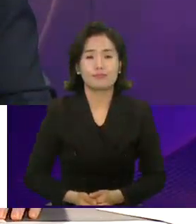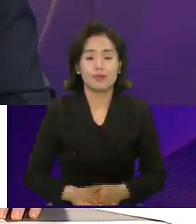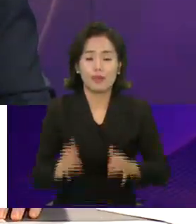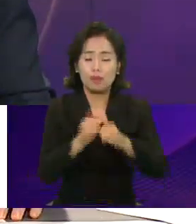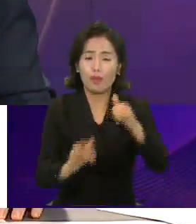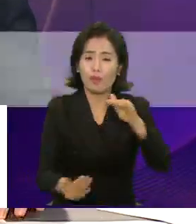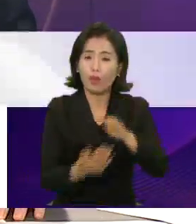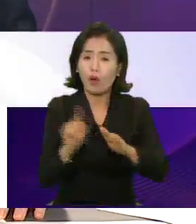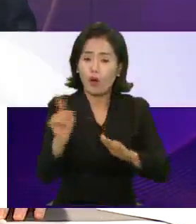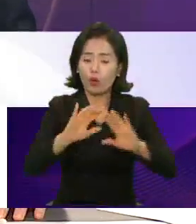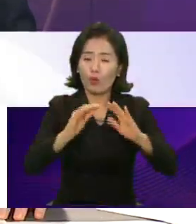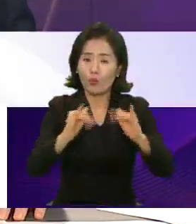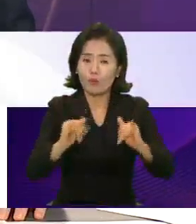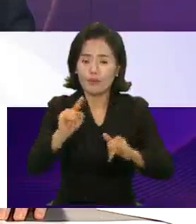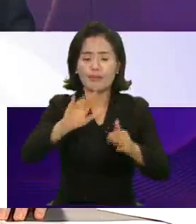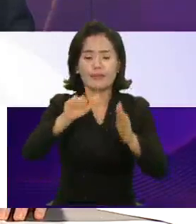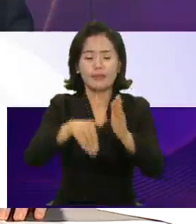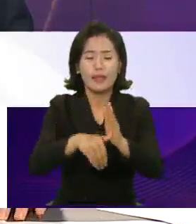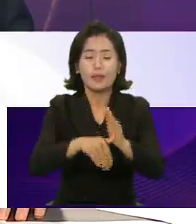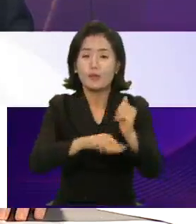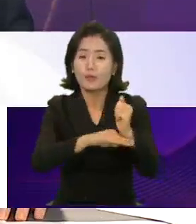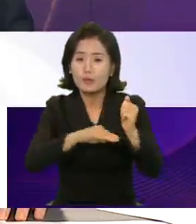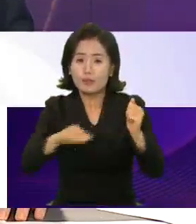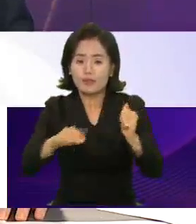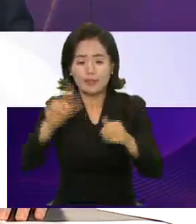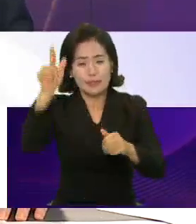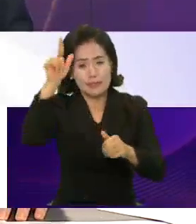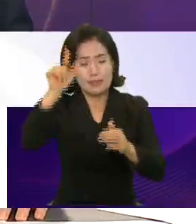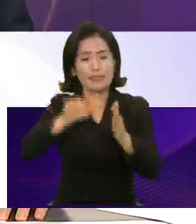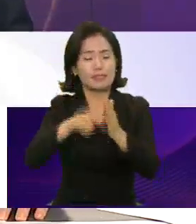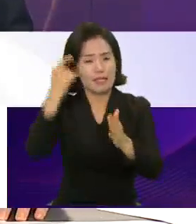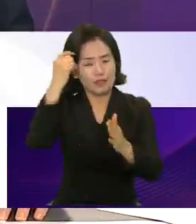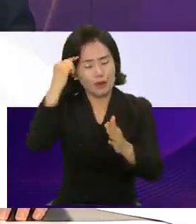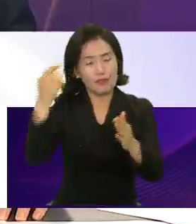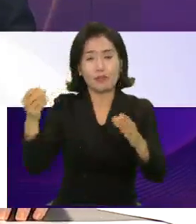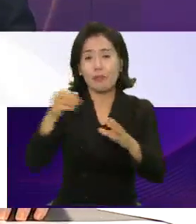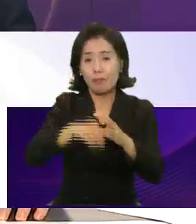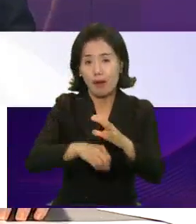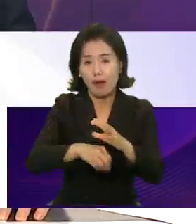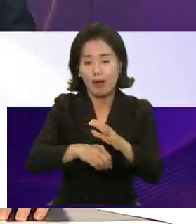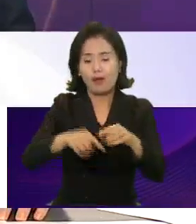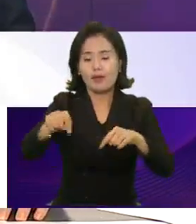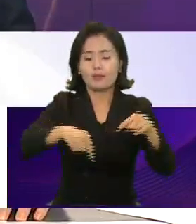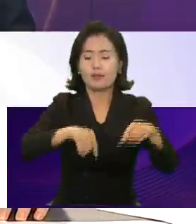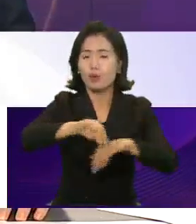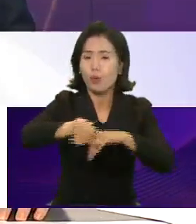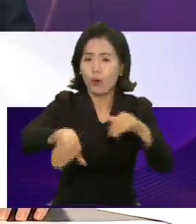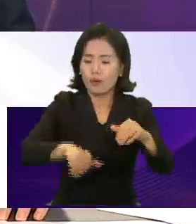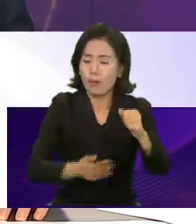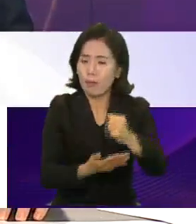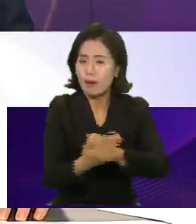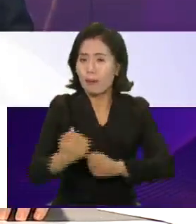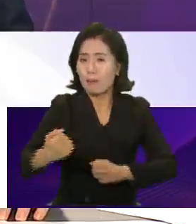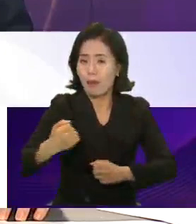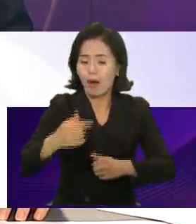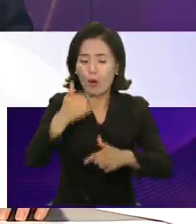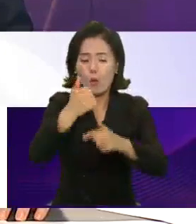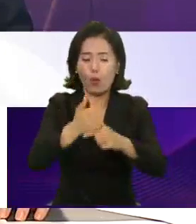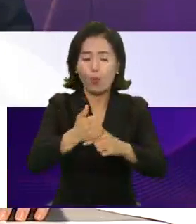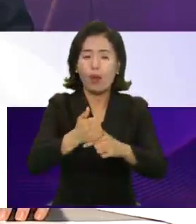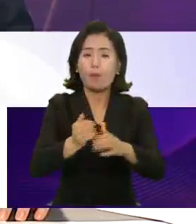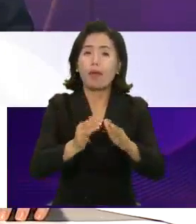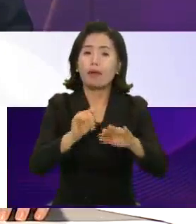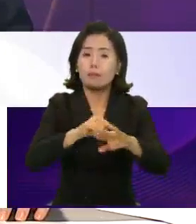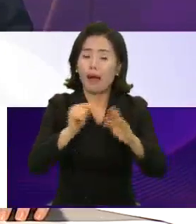역대 어느 선거든 국민들은 그 시대를 규정하는 시대 정신을 표에 투영하죠. 특히 정치 관여도와 파급력이 높은 호남의